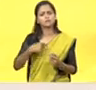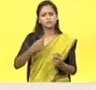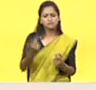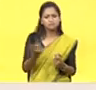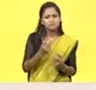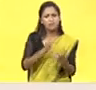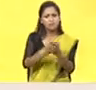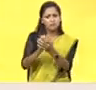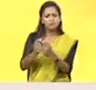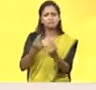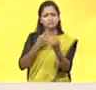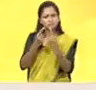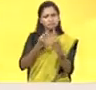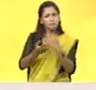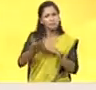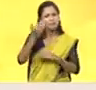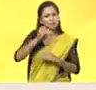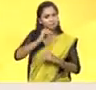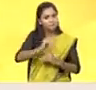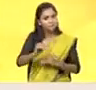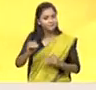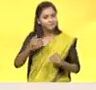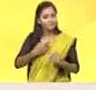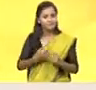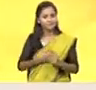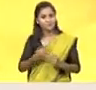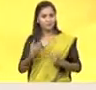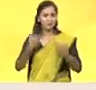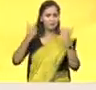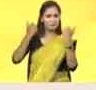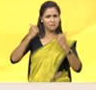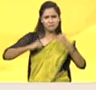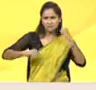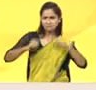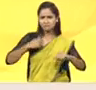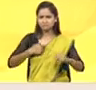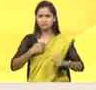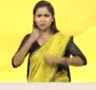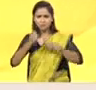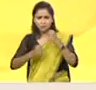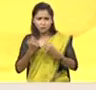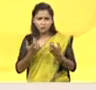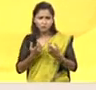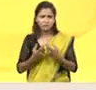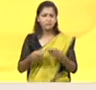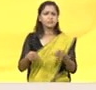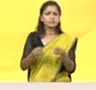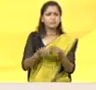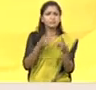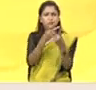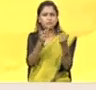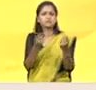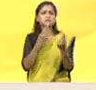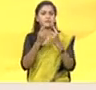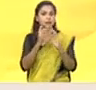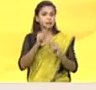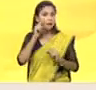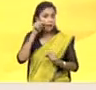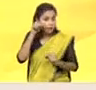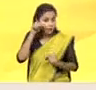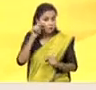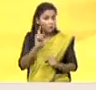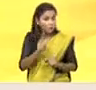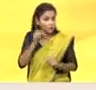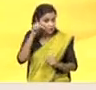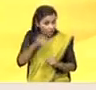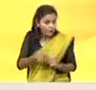कि बचपन में हम ये बोलते थे कि बड़े होके एक्टर बनेंगे, स्पोर्ट्समैन बनेंगे या ऐसे कुछ चीजें होती थी। बट आज अगर हम ये